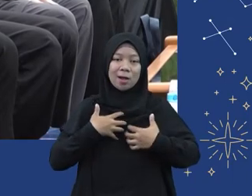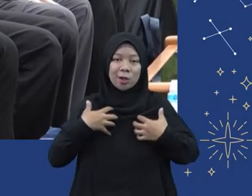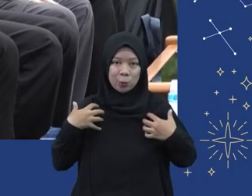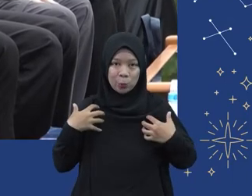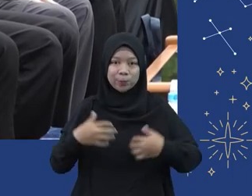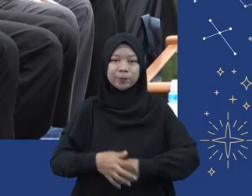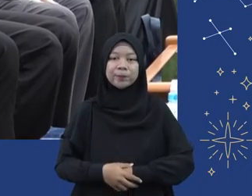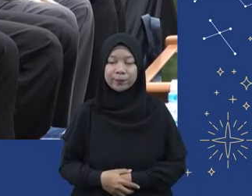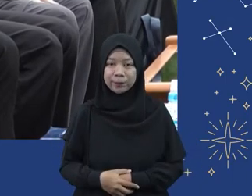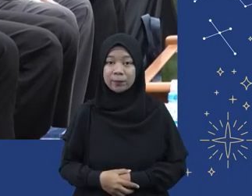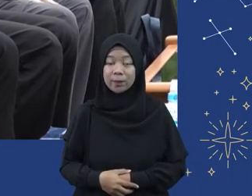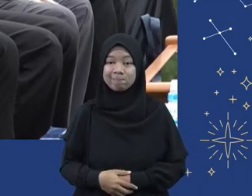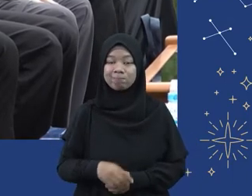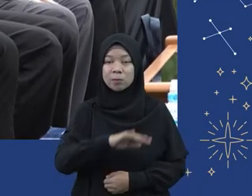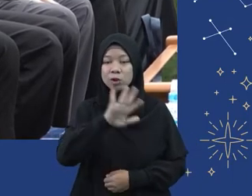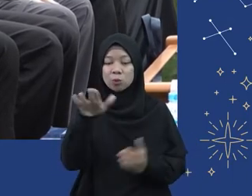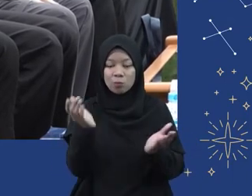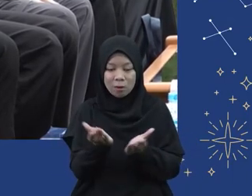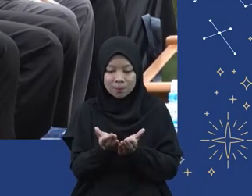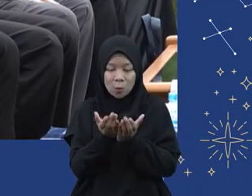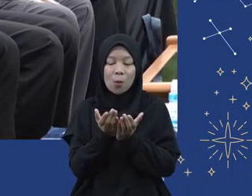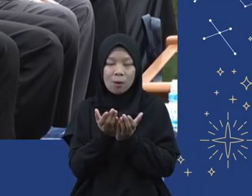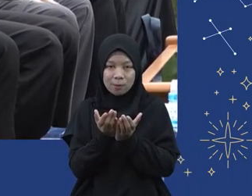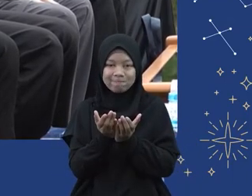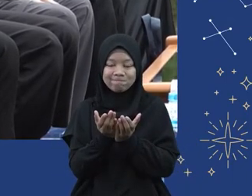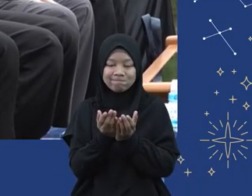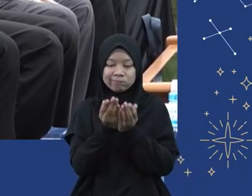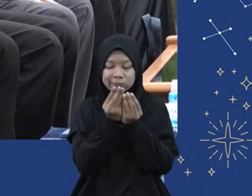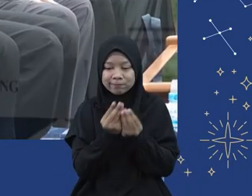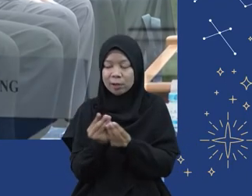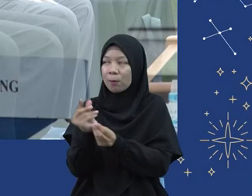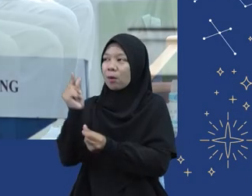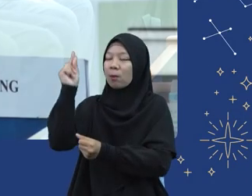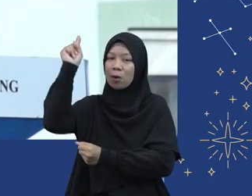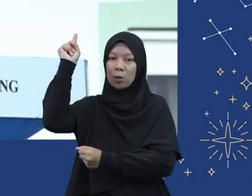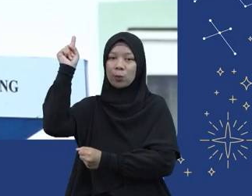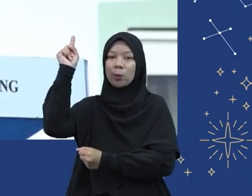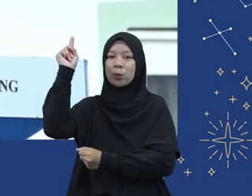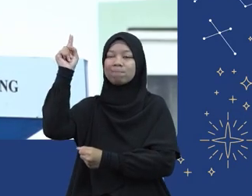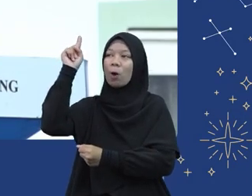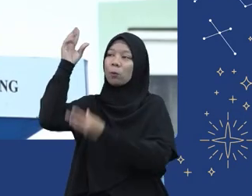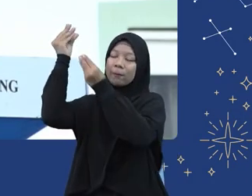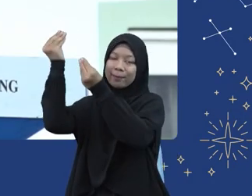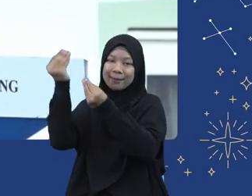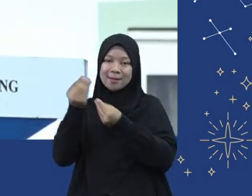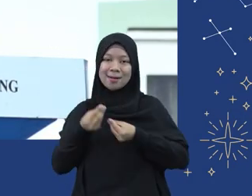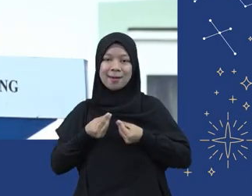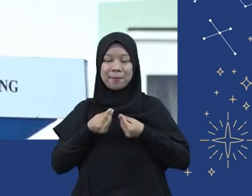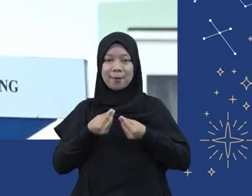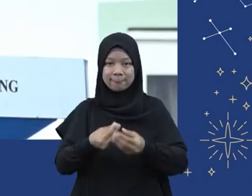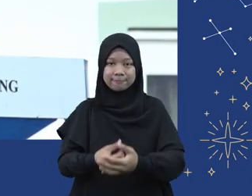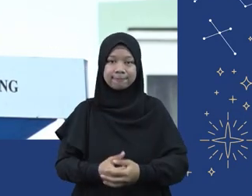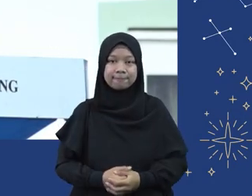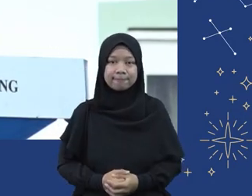serta untaian doa yang kita panjatkan dapat menembus langit tertinggi kemudian sampai Dan dikabulkan oleh Allah subhanahu wa